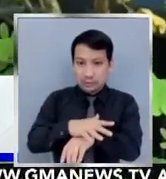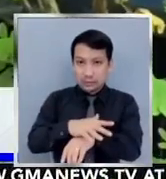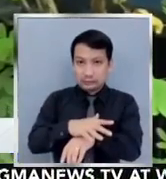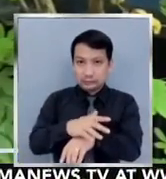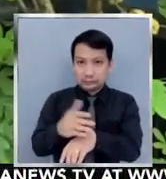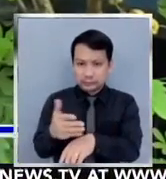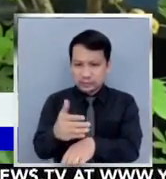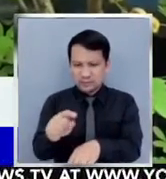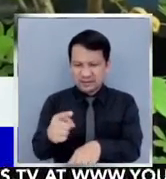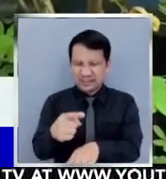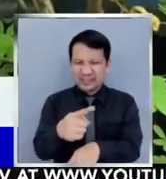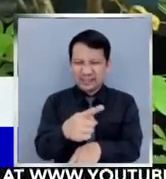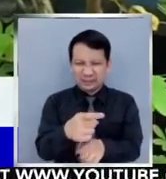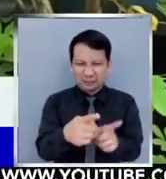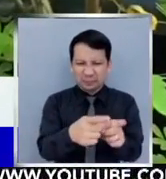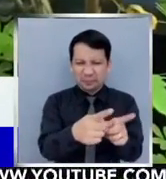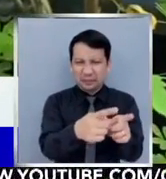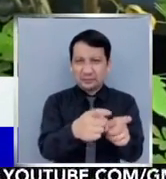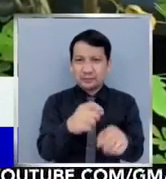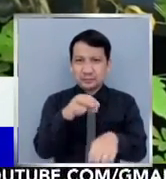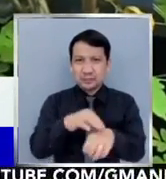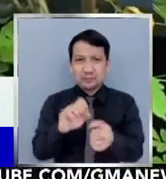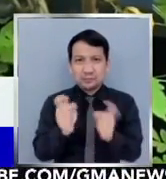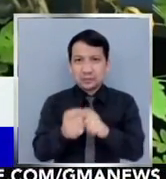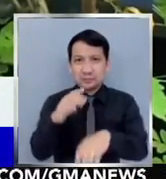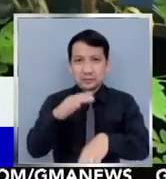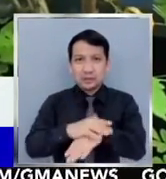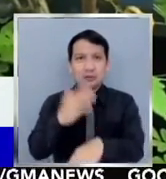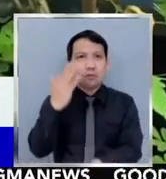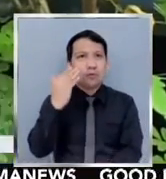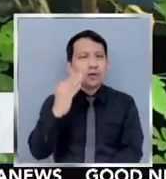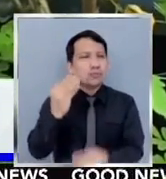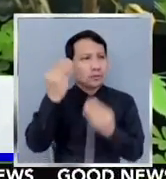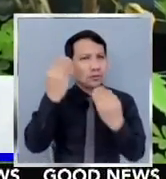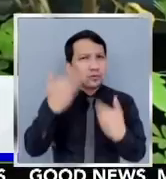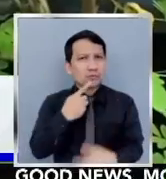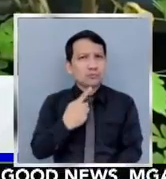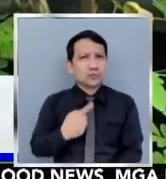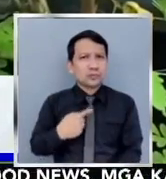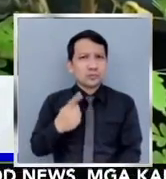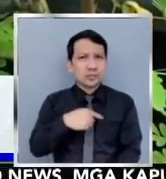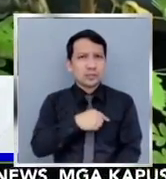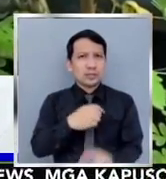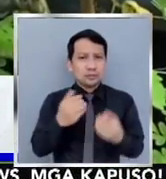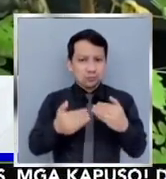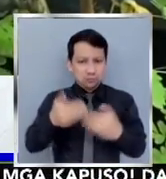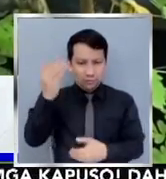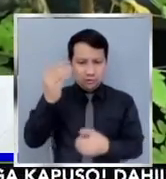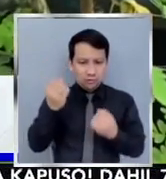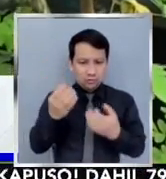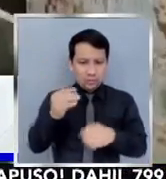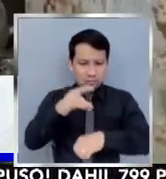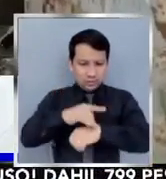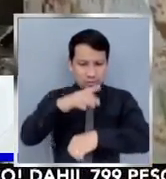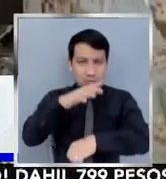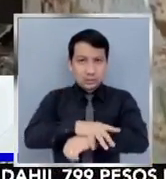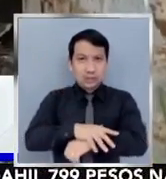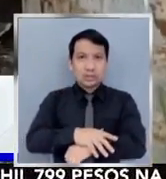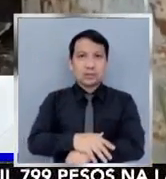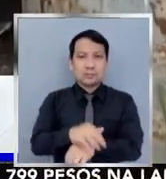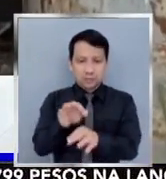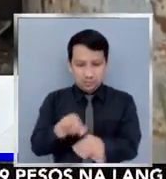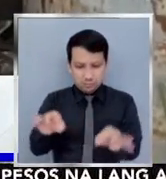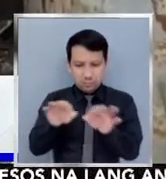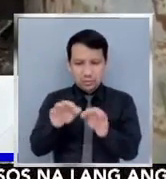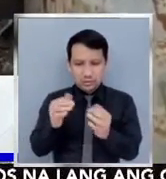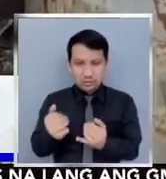Nalilinis kami dito kasi may balita na tumataas daw yung dengue cases dito. Mas mabuti na yung sigurado tayo. Pero hindi